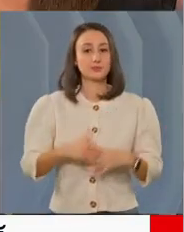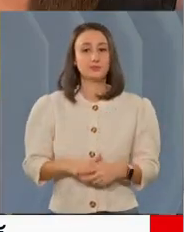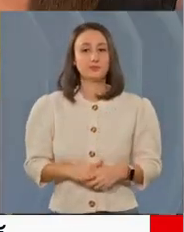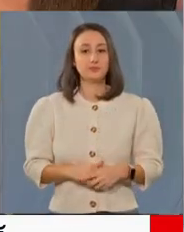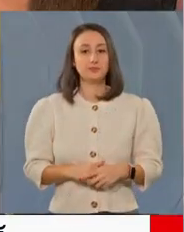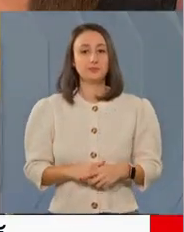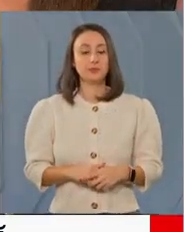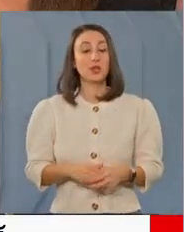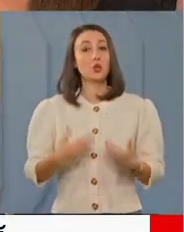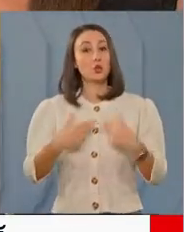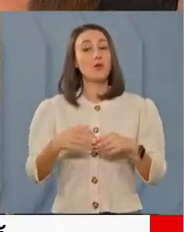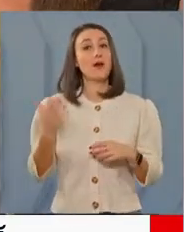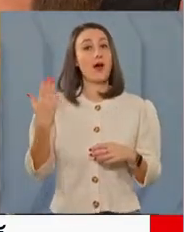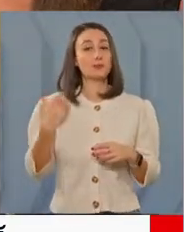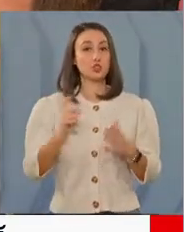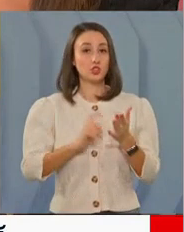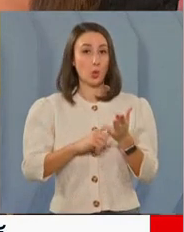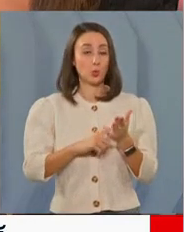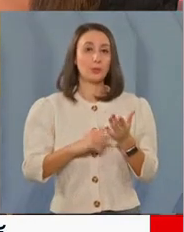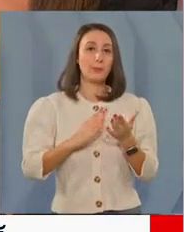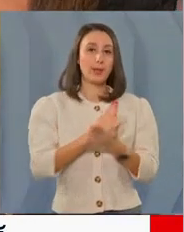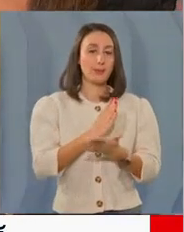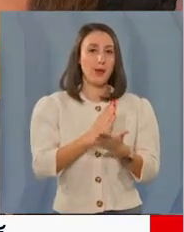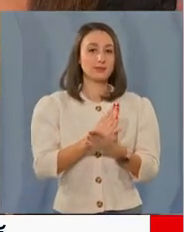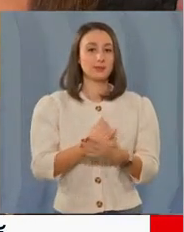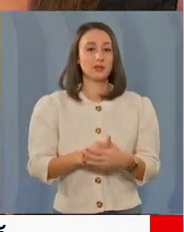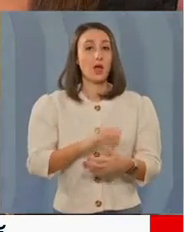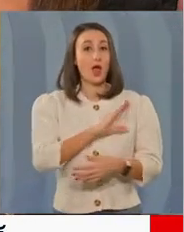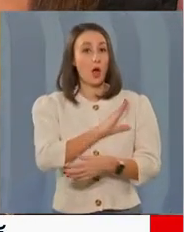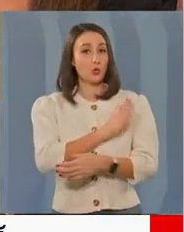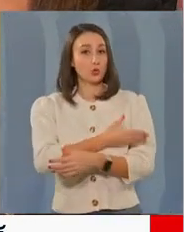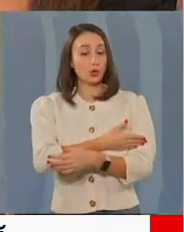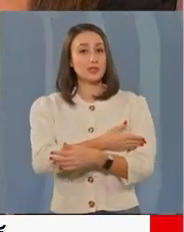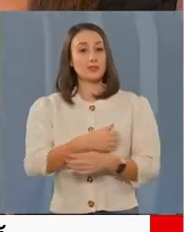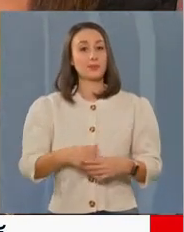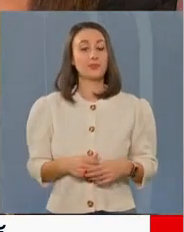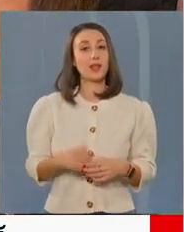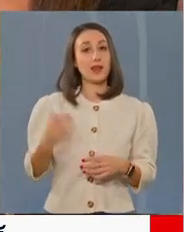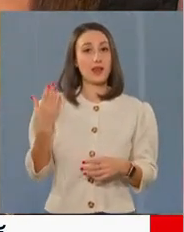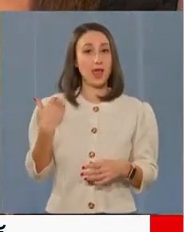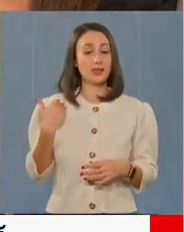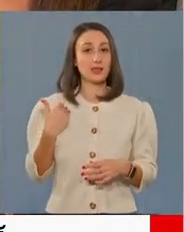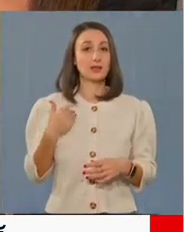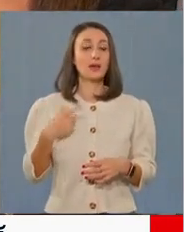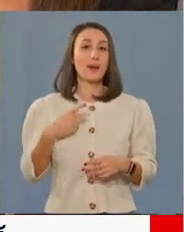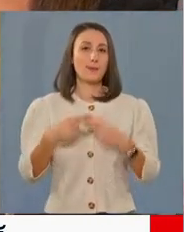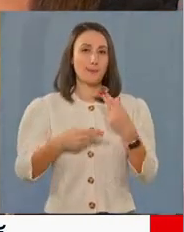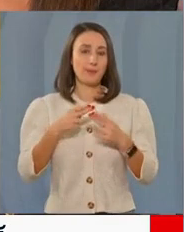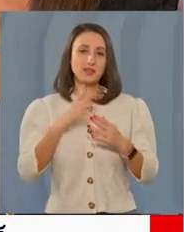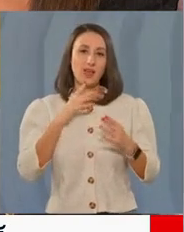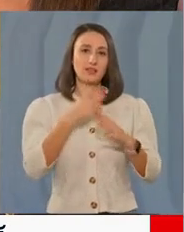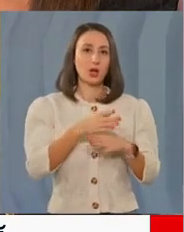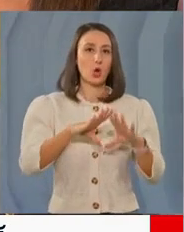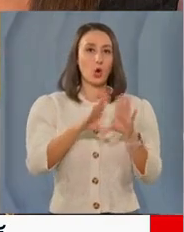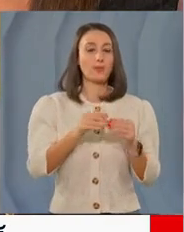animalele. Noi am cerut în permanență autorităților, încă înainte de ca pesta să intre în